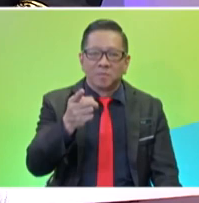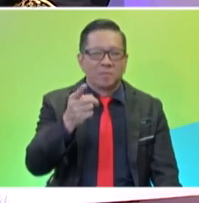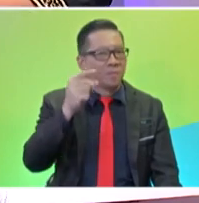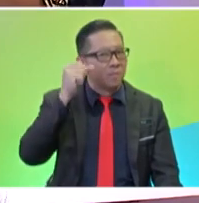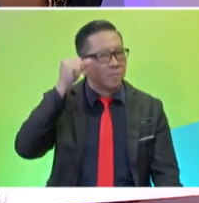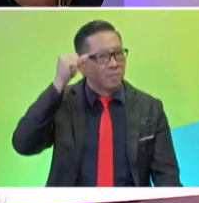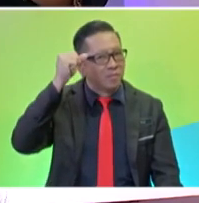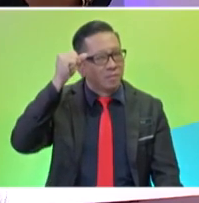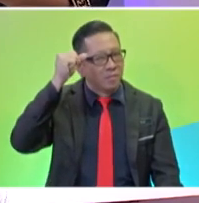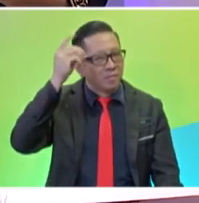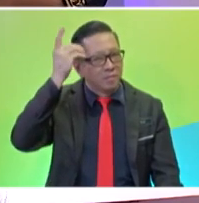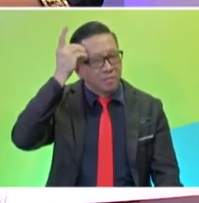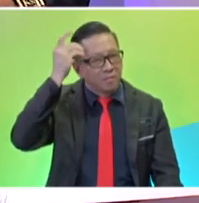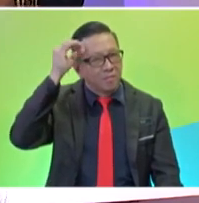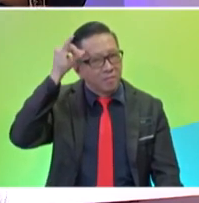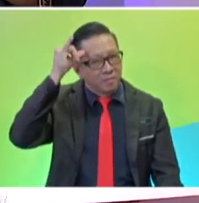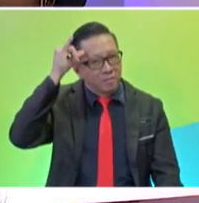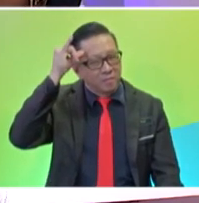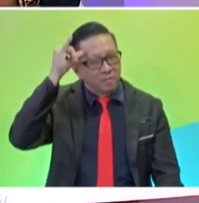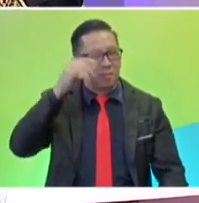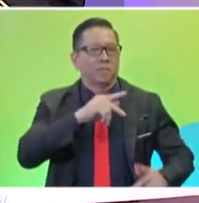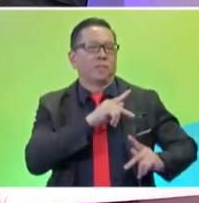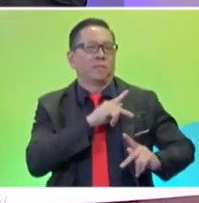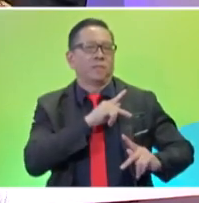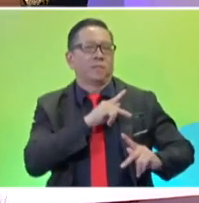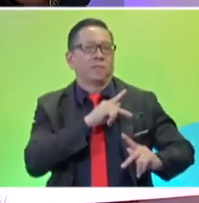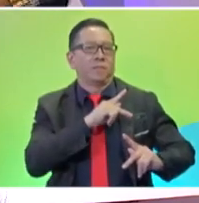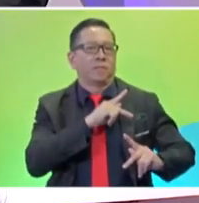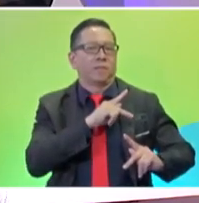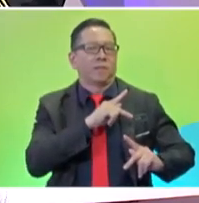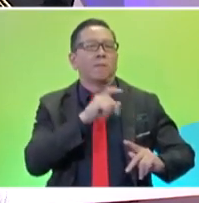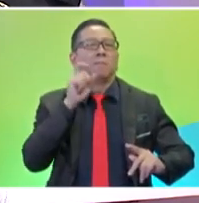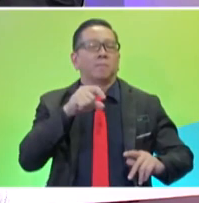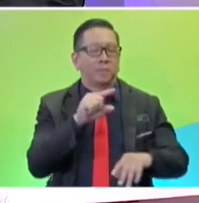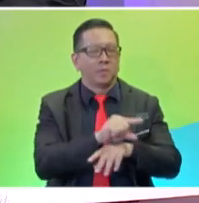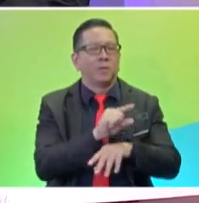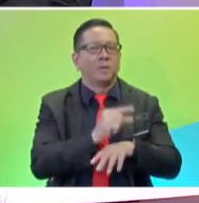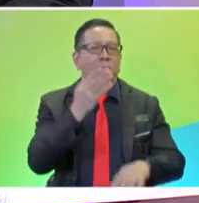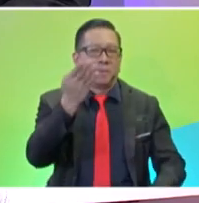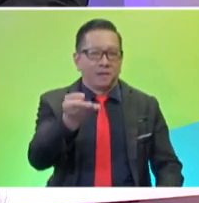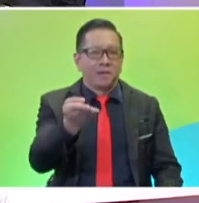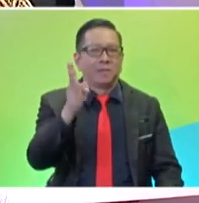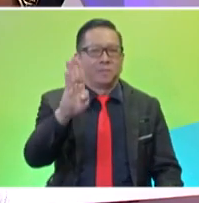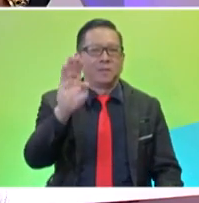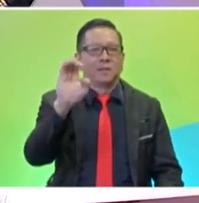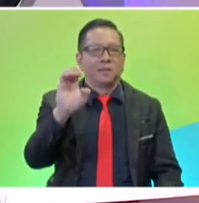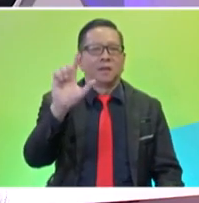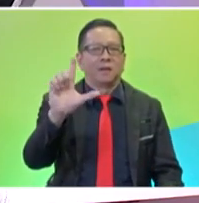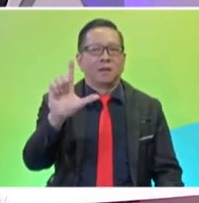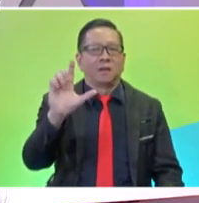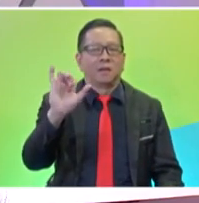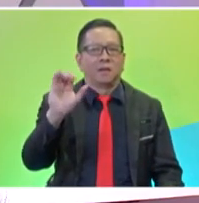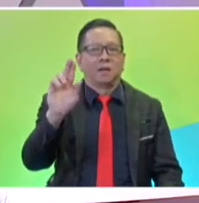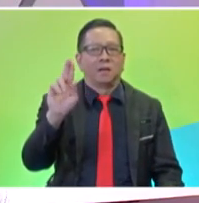seorang yang sangat dihormati pahlawan terbilang kita gunakan diri yang paling tepat